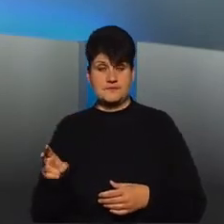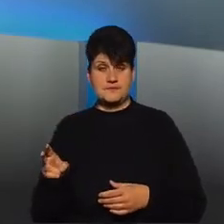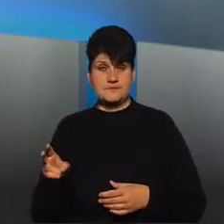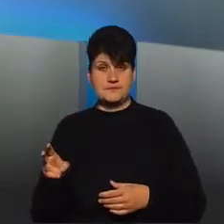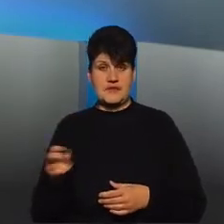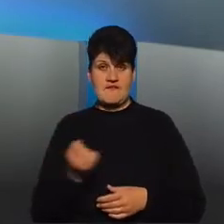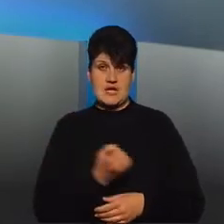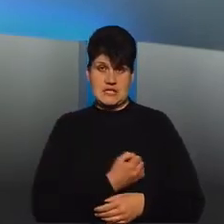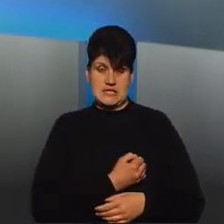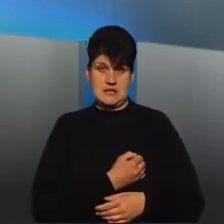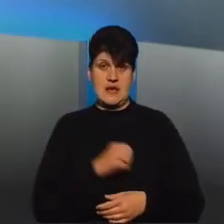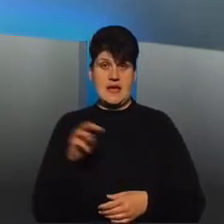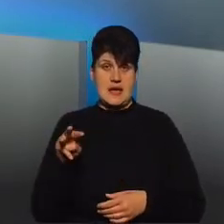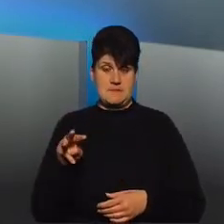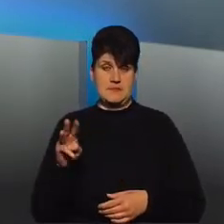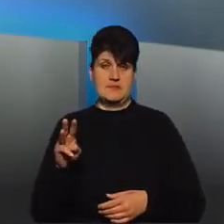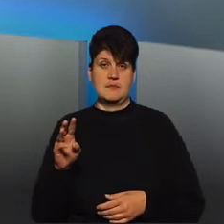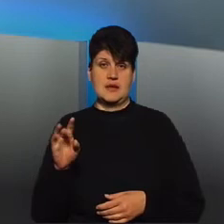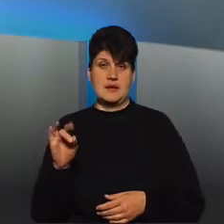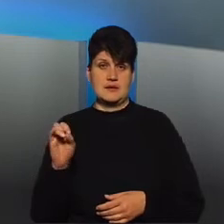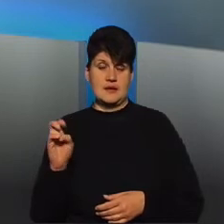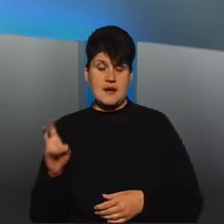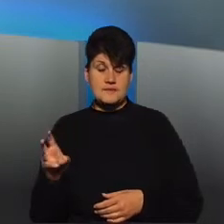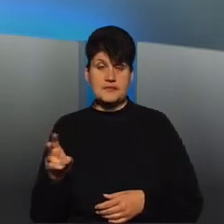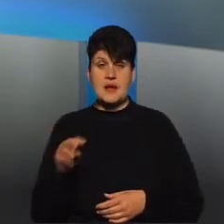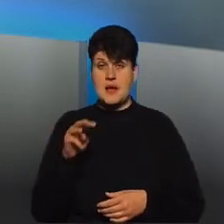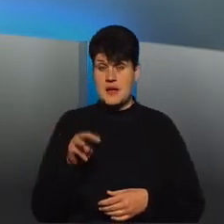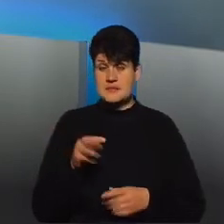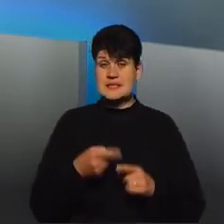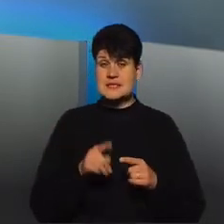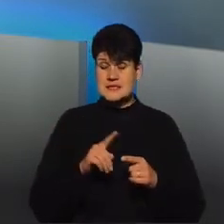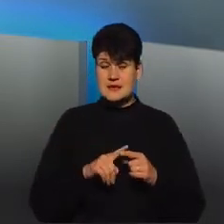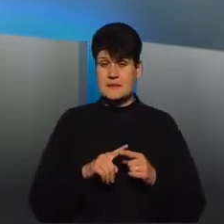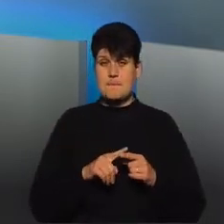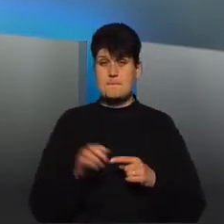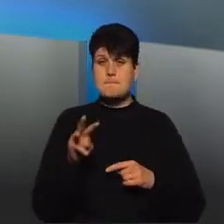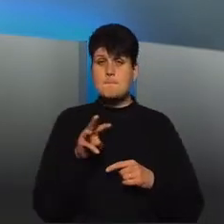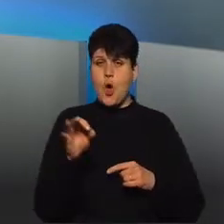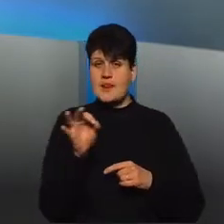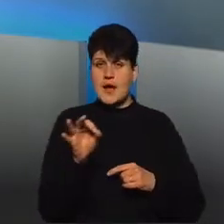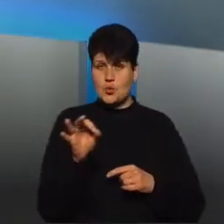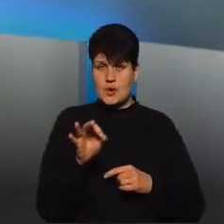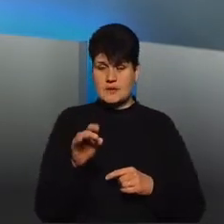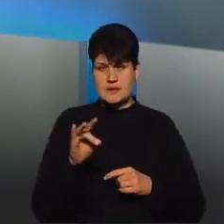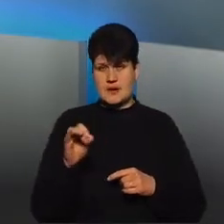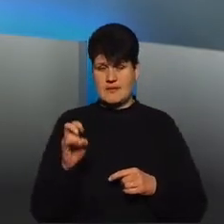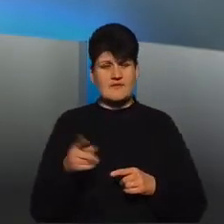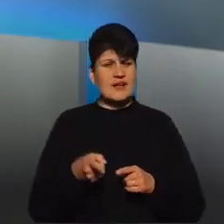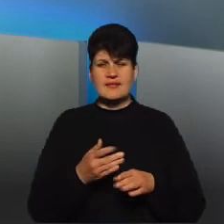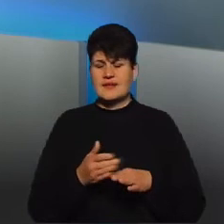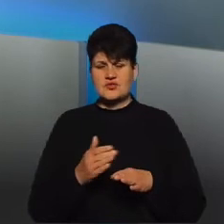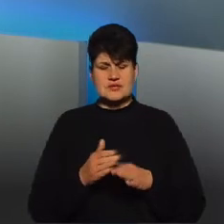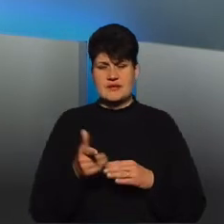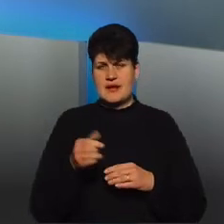вакцини. мРНК-ові вакцини – це молекулярна РНК. Вона не є фрагментом геному